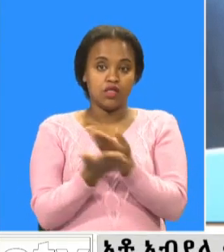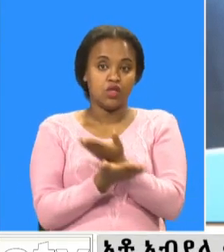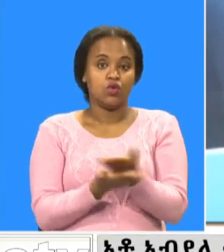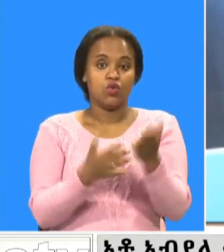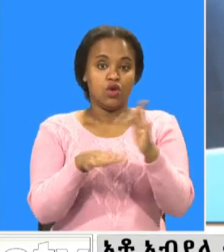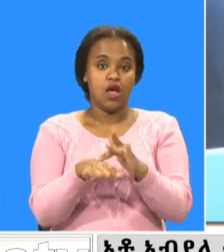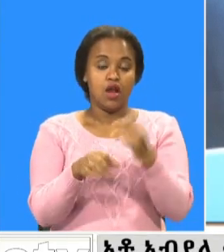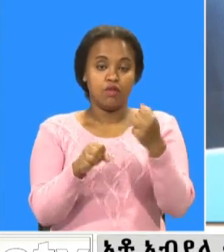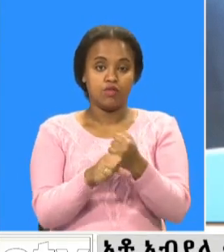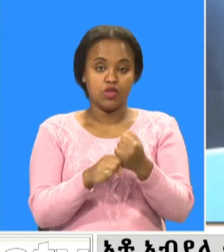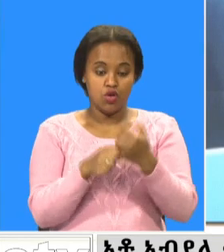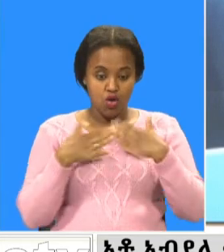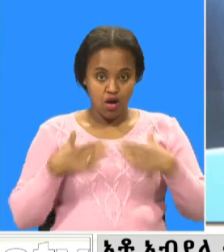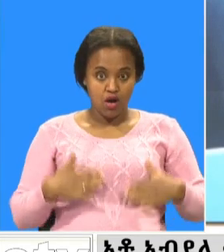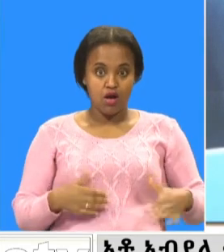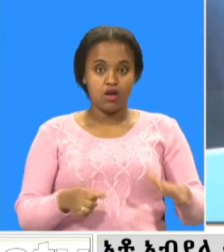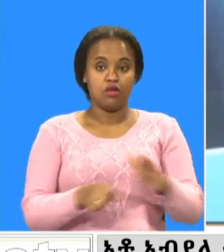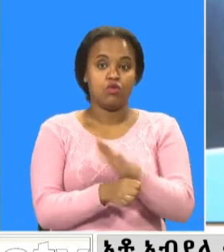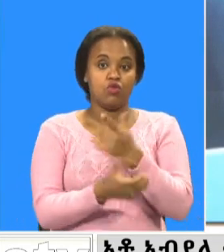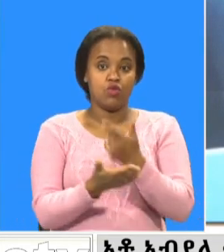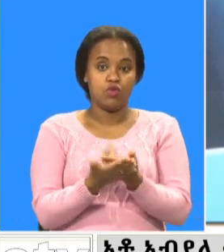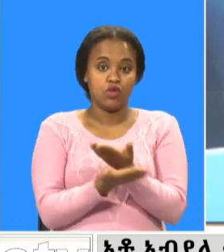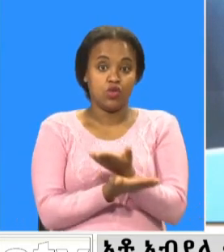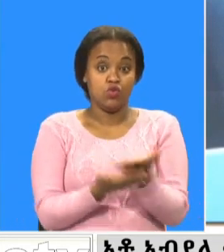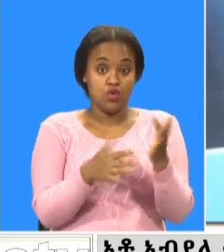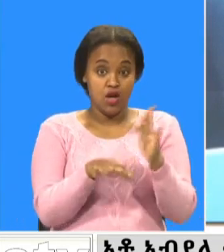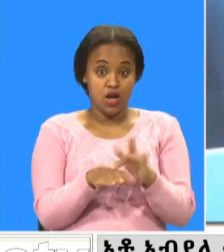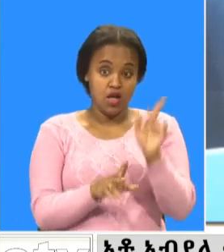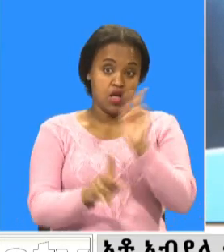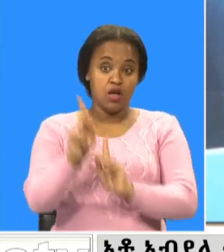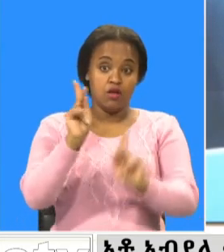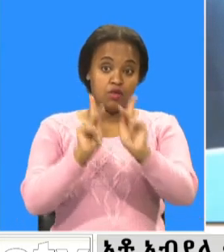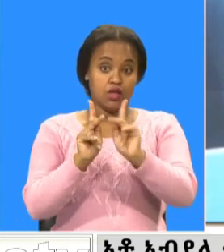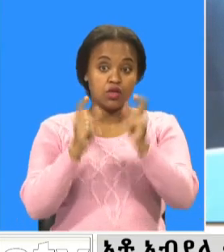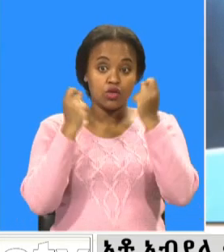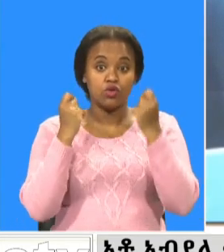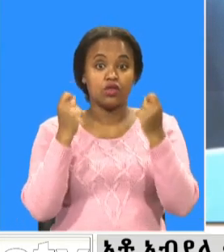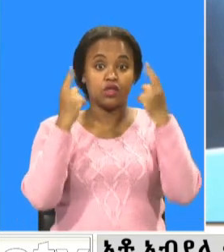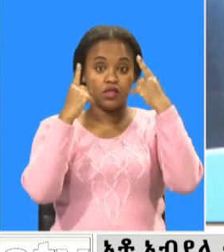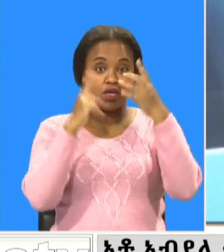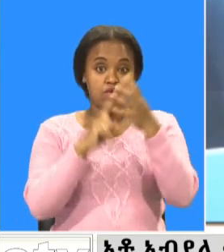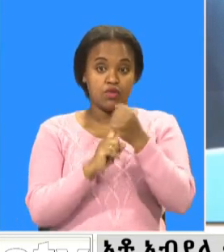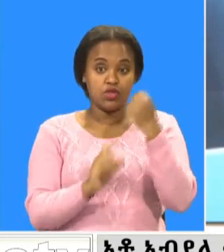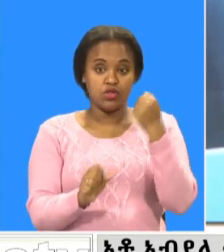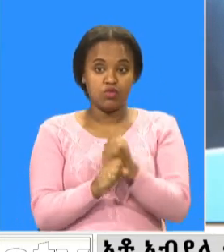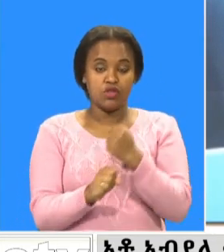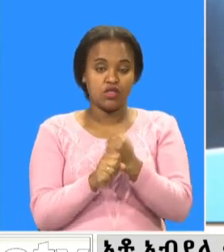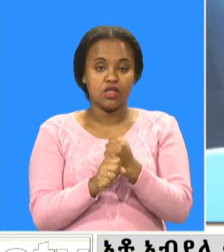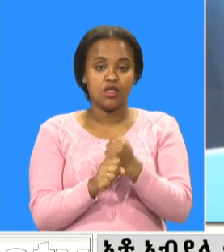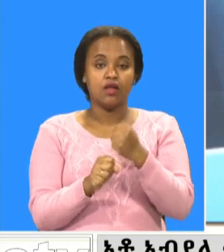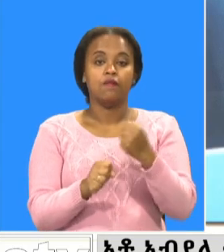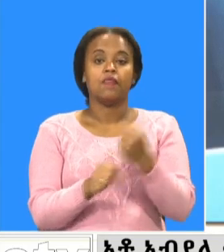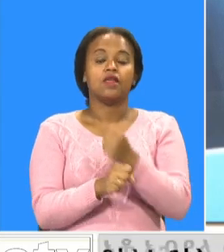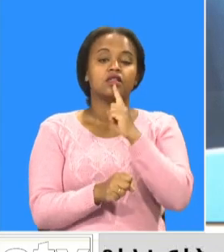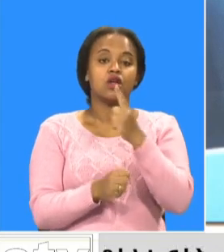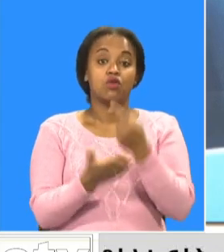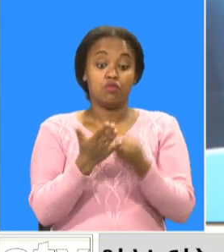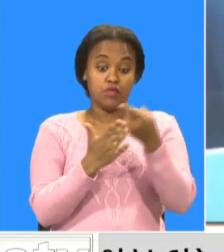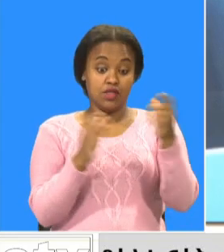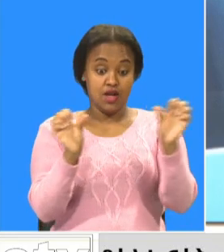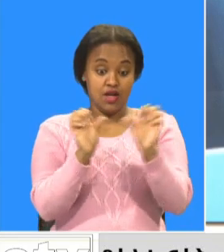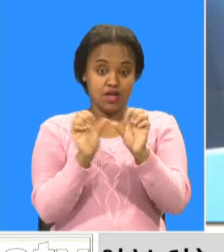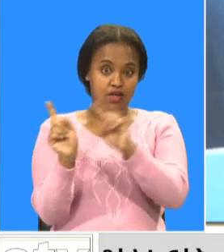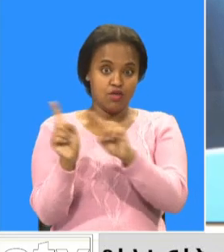የሚሰሩ አካላት በሙሉ በዚህ ጉዳይ ላይ የህብረተሰቡን የግንዛቤ ማስጨበጥ ስራ እየሰሩ ነው። ግን በዛ ልክ